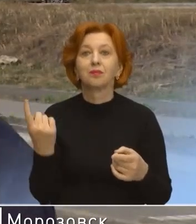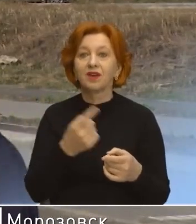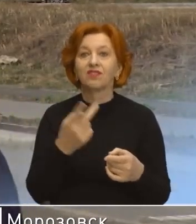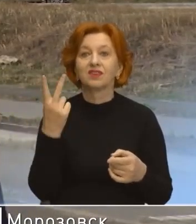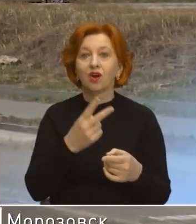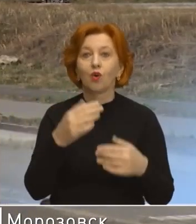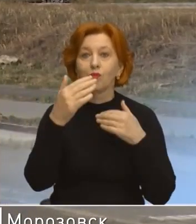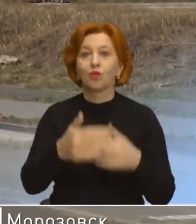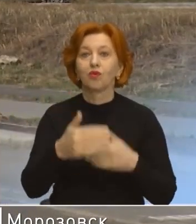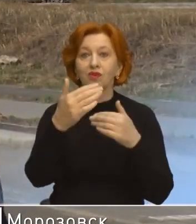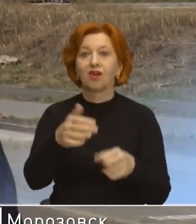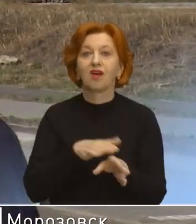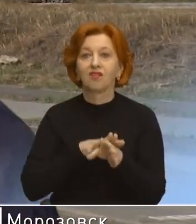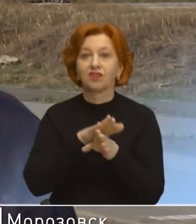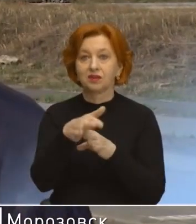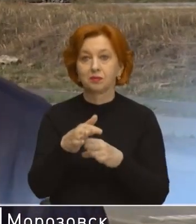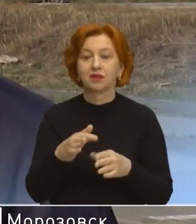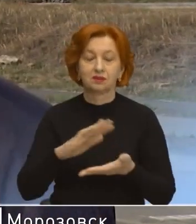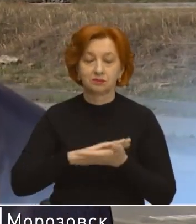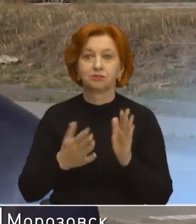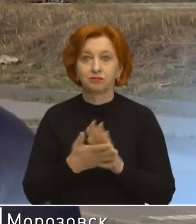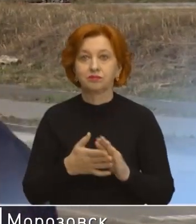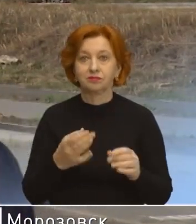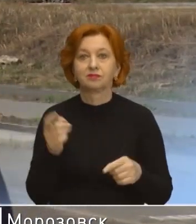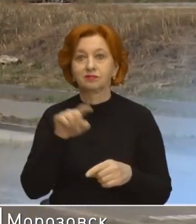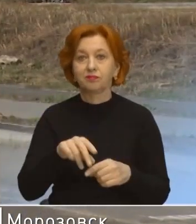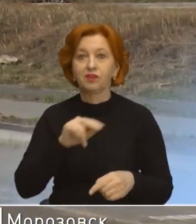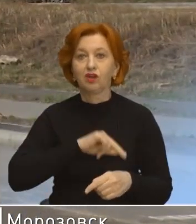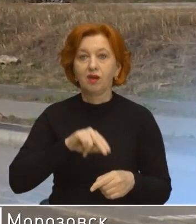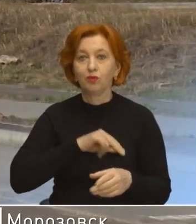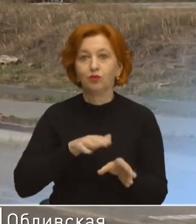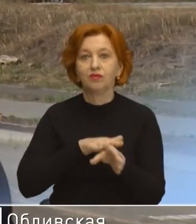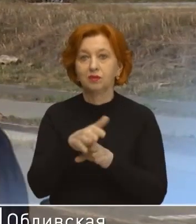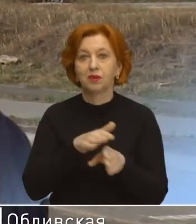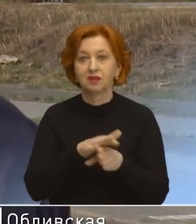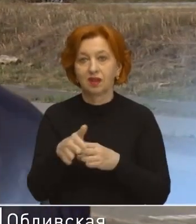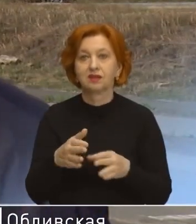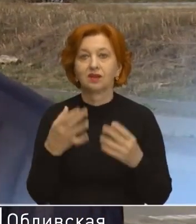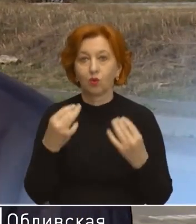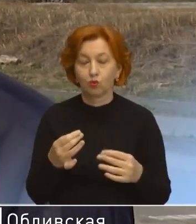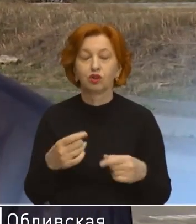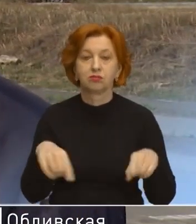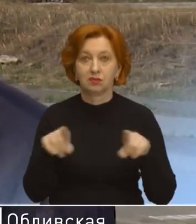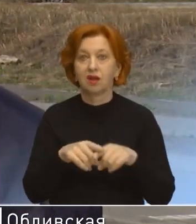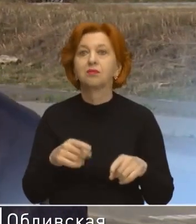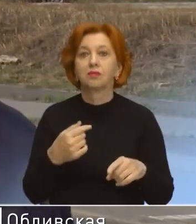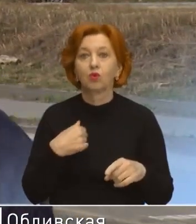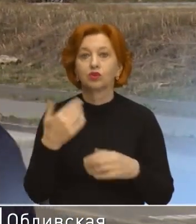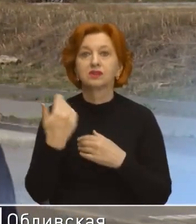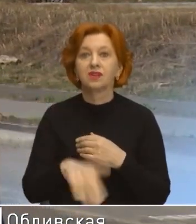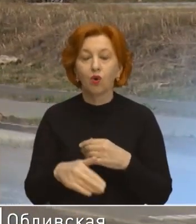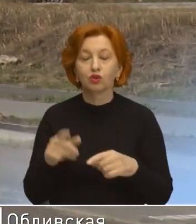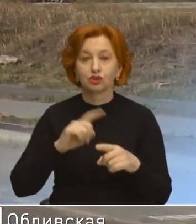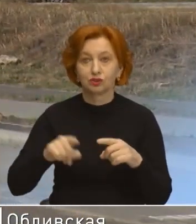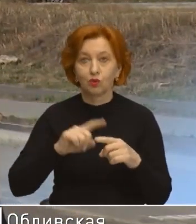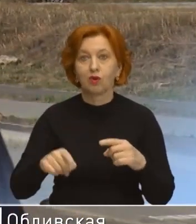втором участке выполнены работы по устройству ливневой канализации. Также работа выполняется, практически мы их закончили, по улице Ткачева